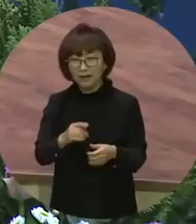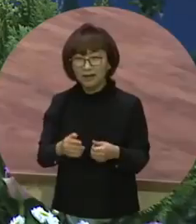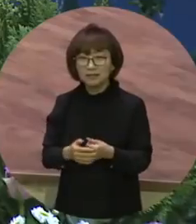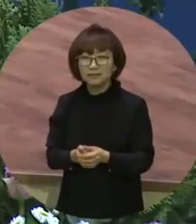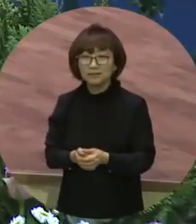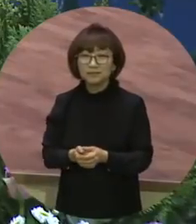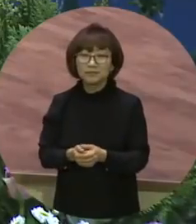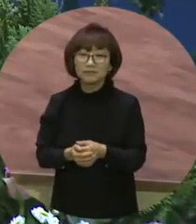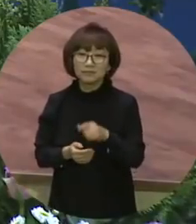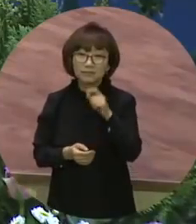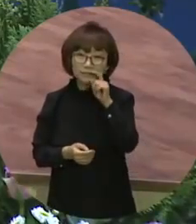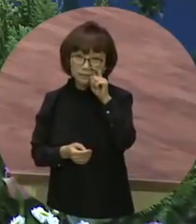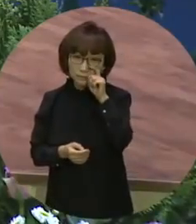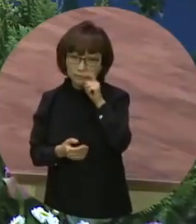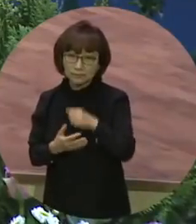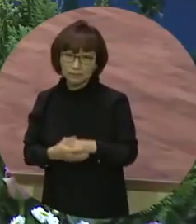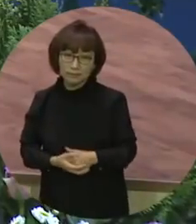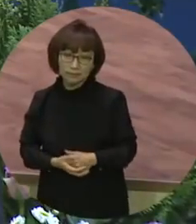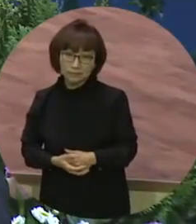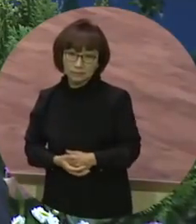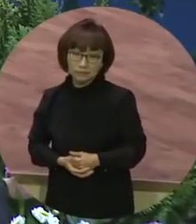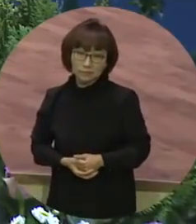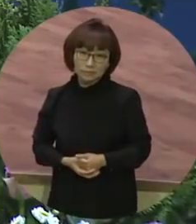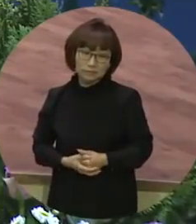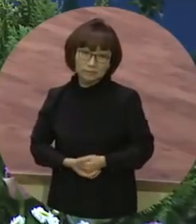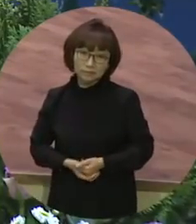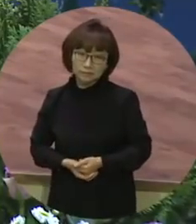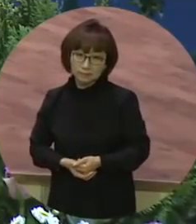그런데 본문에 보면 인간의 계약법